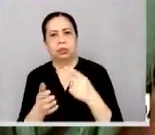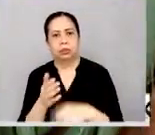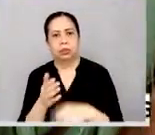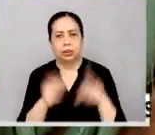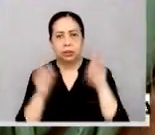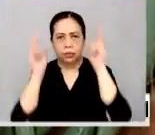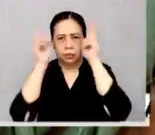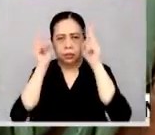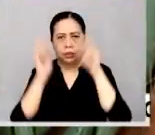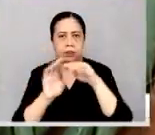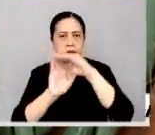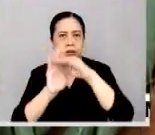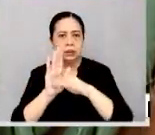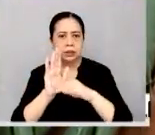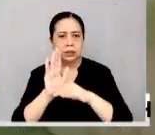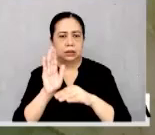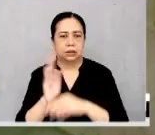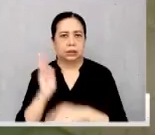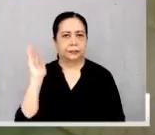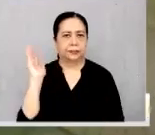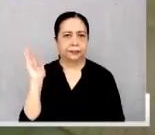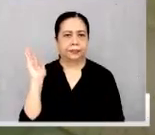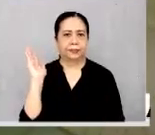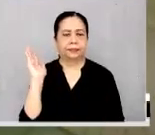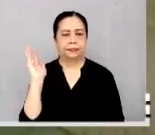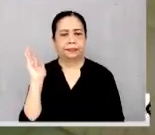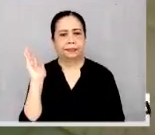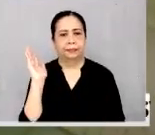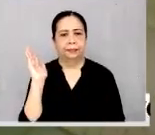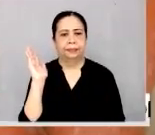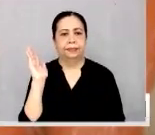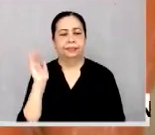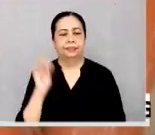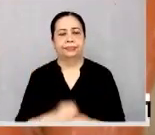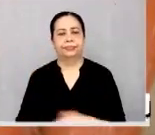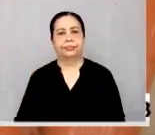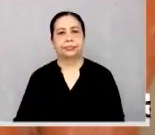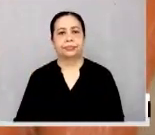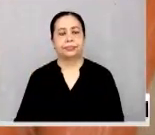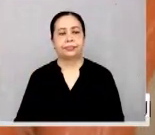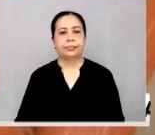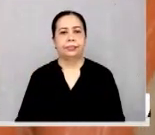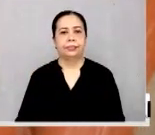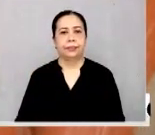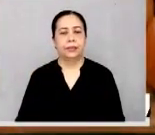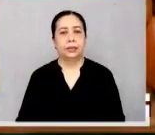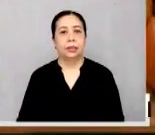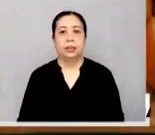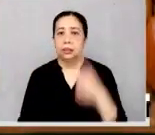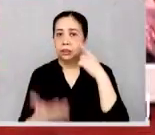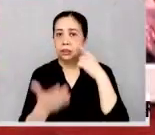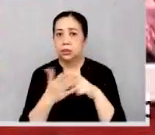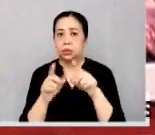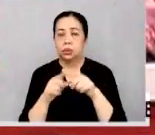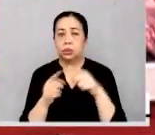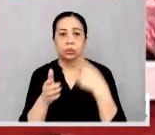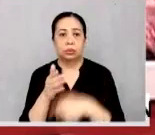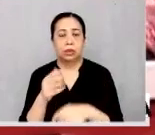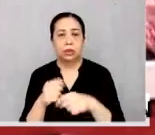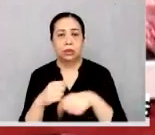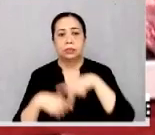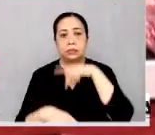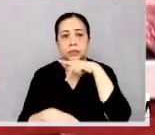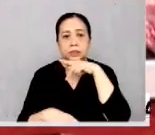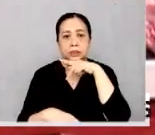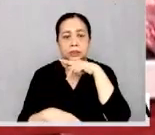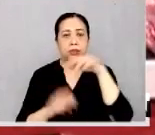dito. Kabilang dyan ang repolyo, Bagyo beans at petchay, carrots at kamatis. Sinilip din natin ang presyo ng baboy at